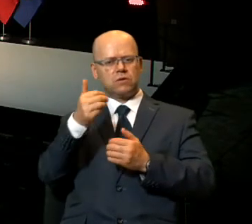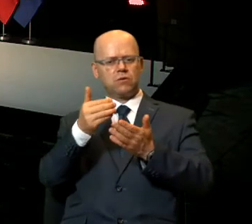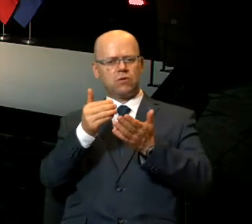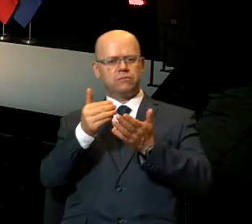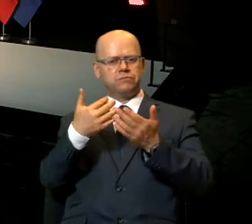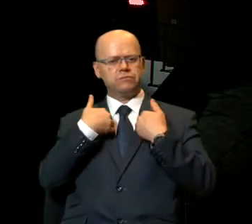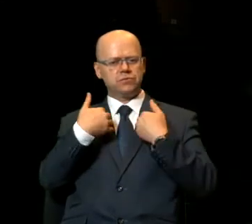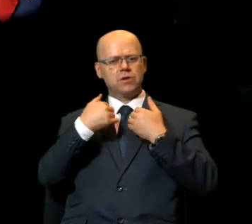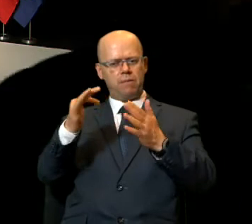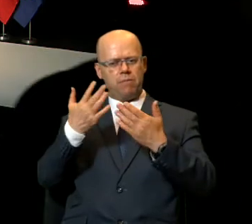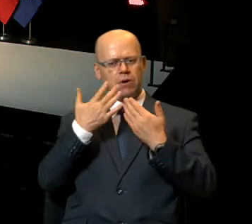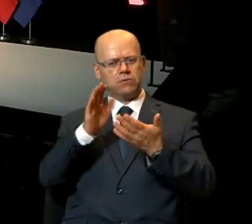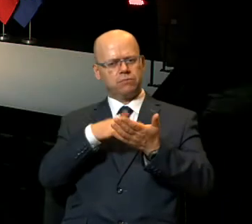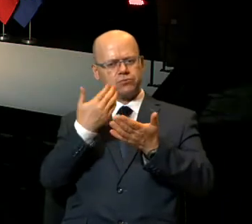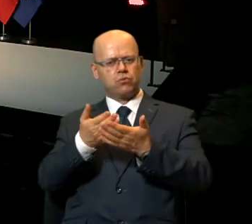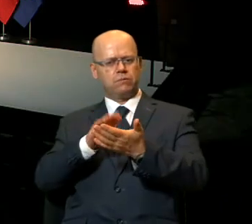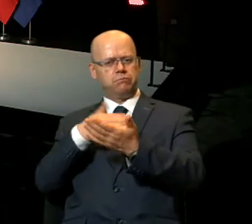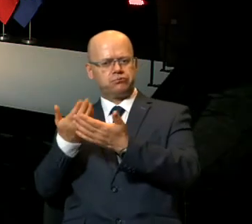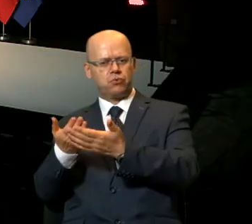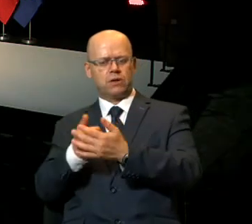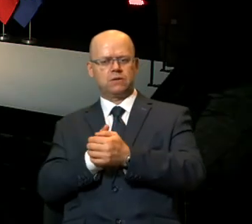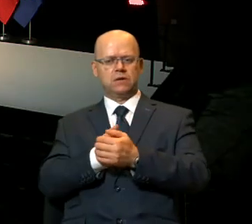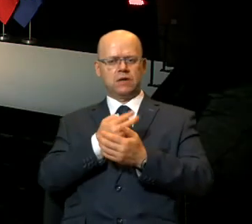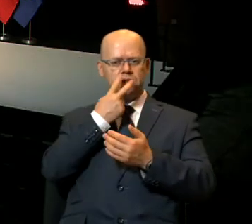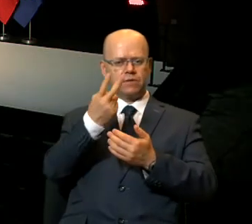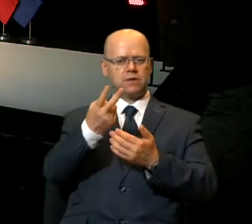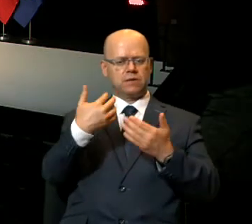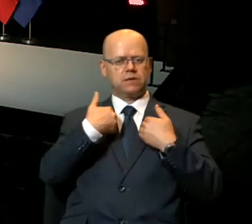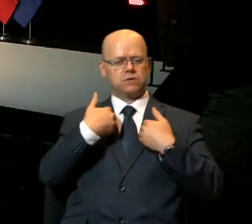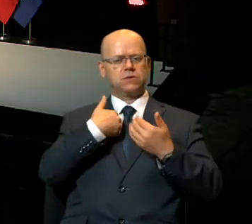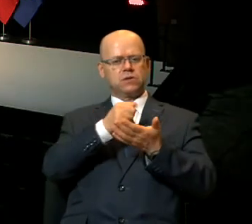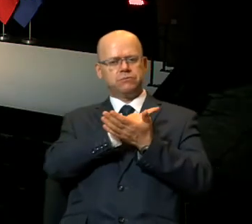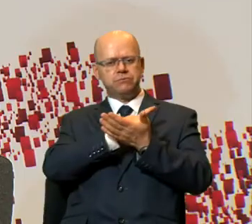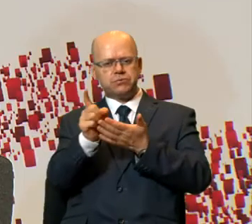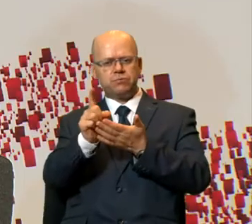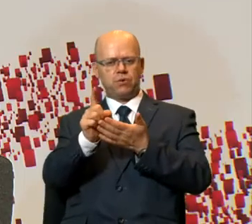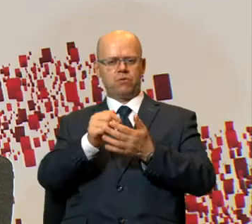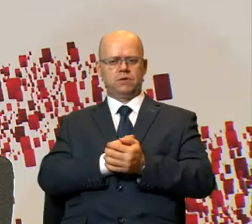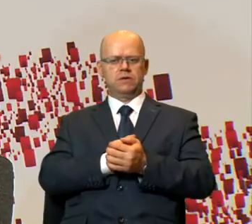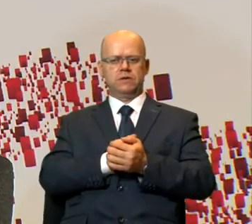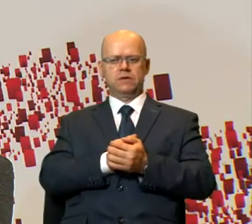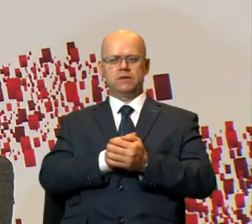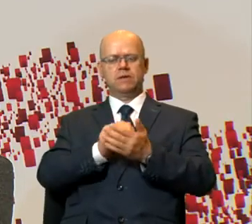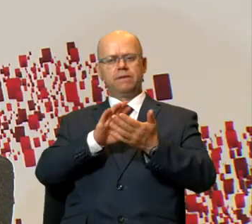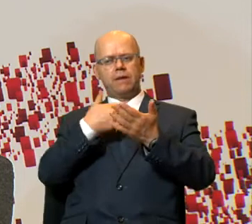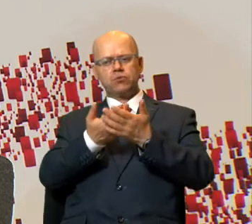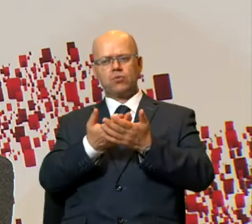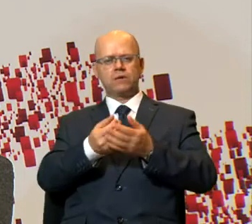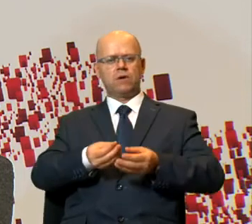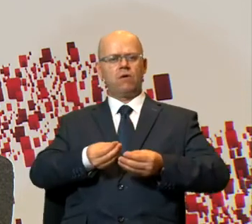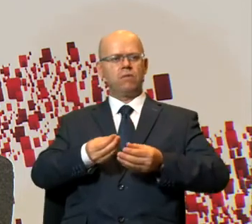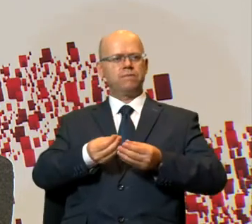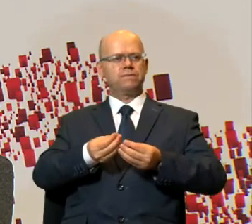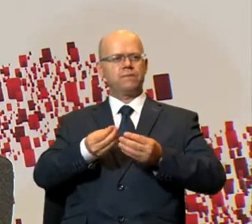trudno pomyśleć o tym, jak życie w Polsce przyspieszało, a nawet przeskakiwało pewne etapy. Czy pomyślimy sobie o